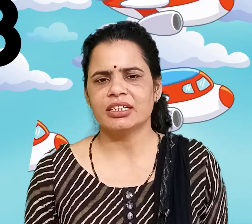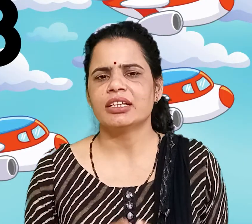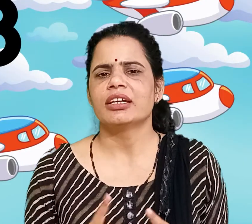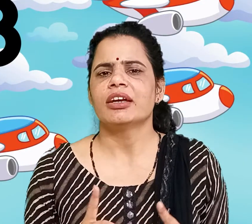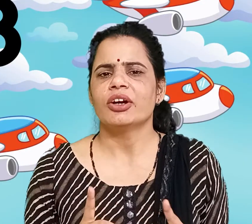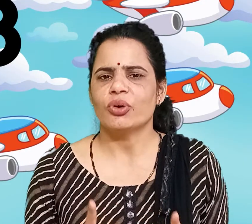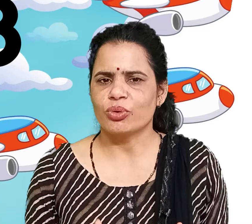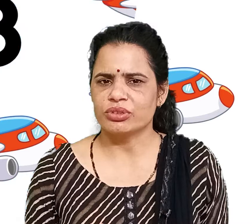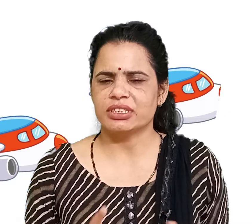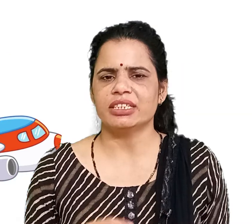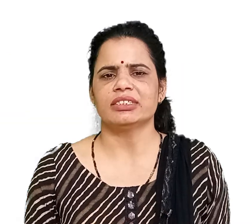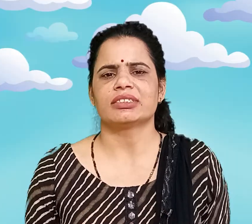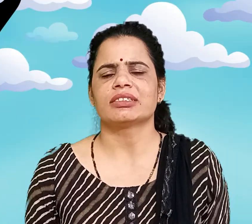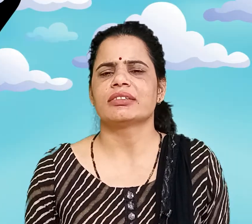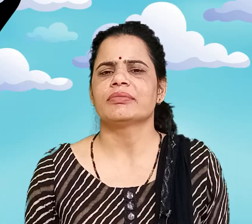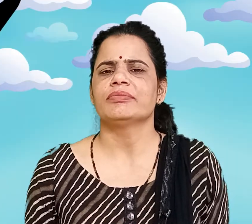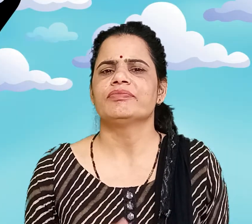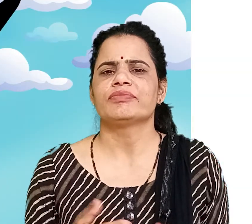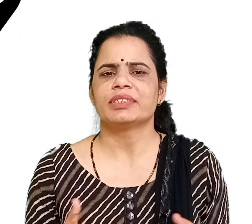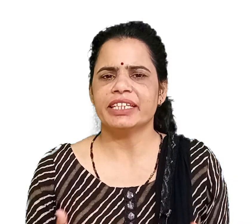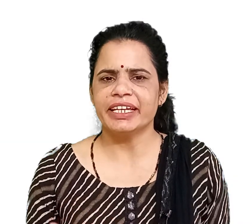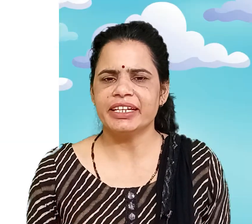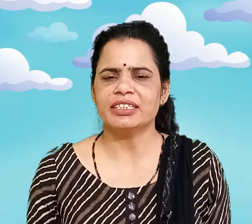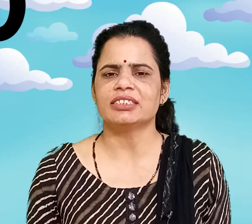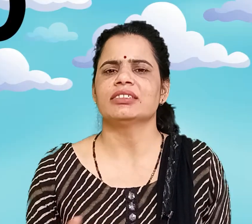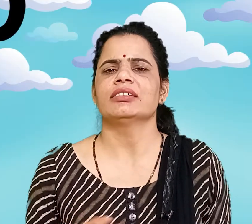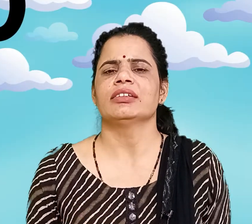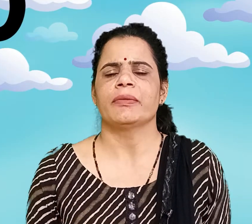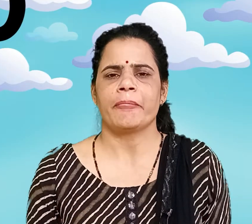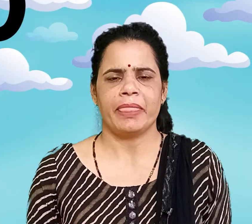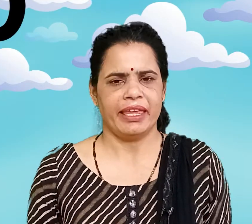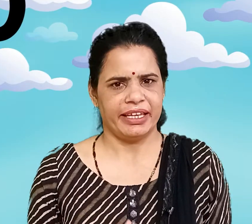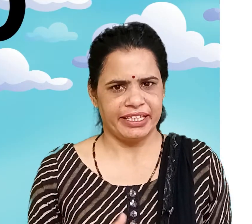28, 29, 30,